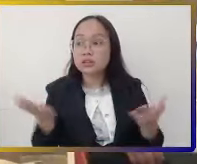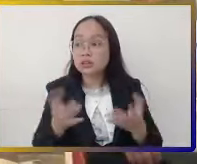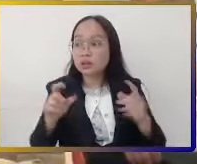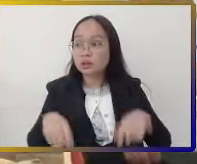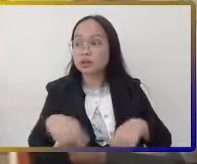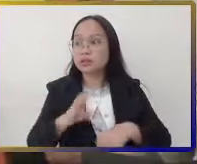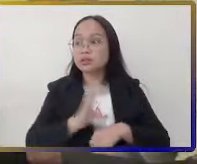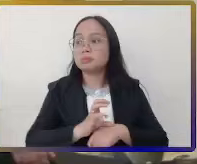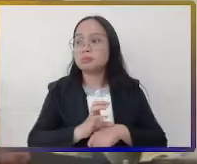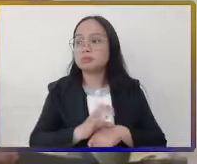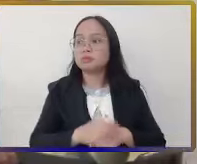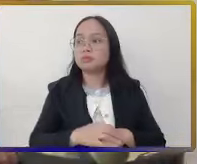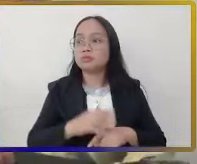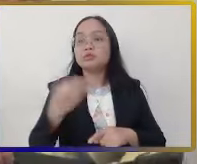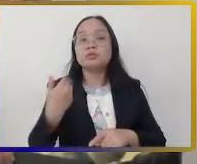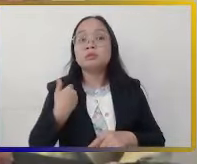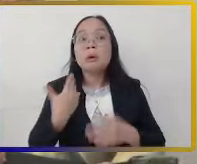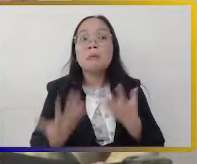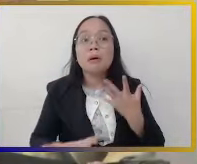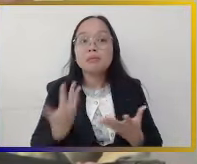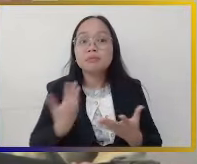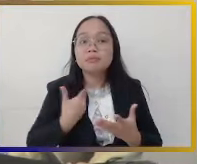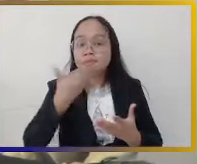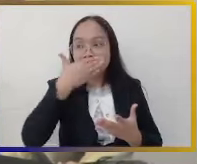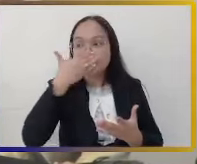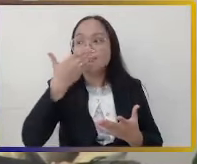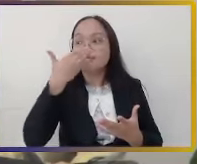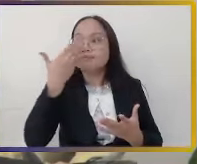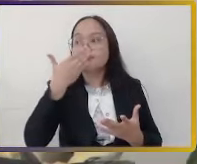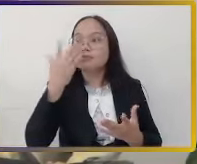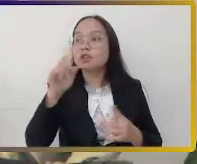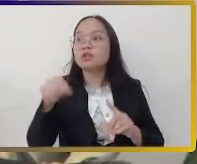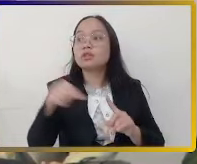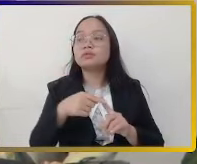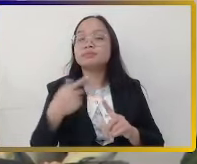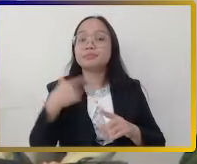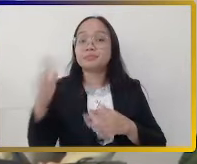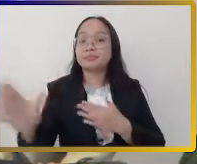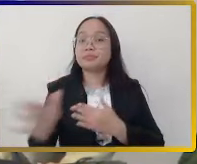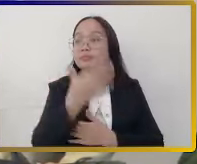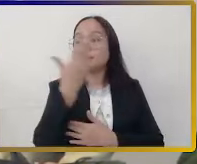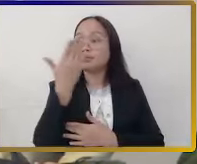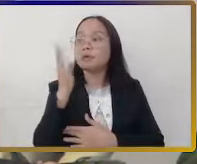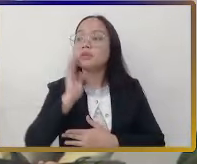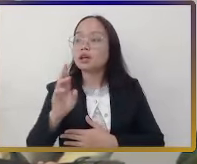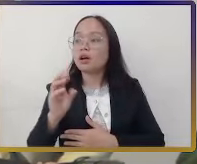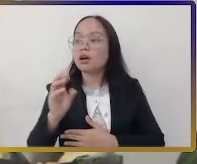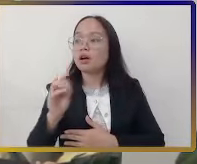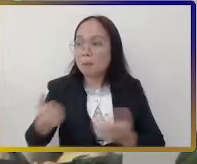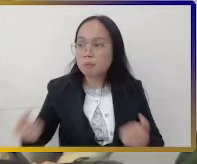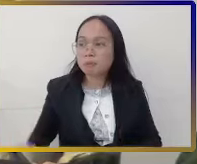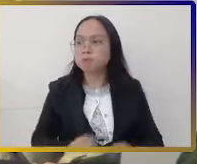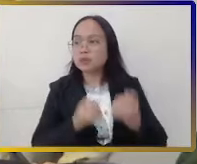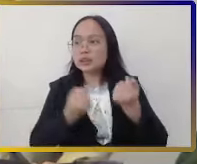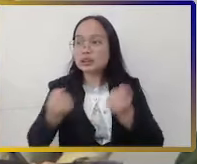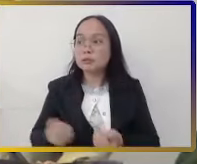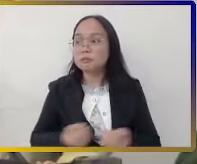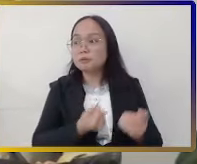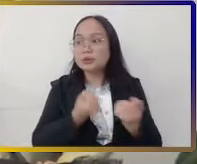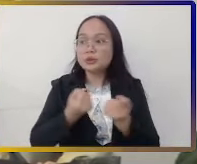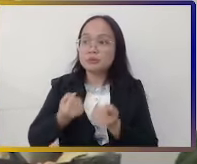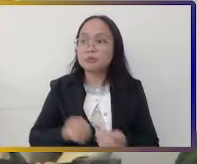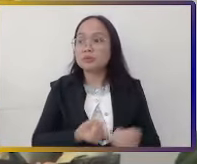ni hindi man lamang nila naamoy yung madaling araw na kami ni Brother Roy naghahalo ng simento dyan, para kami, inabutan